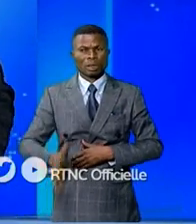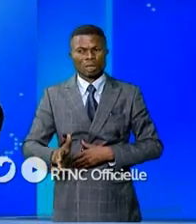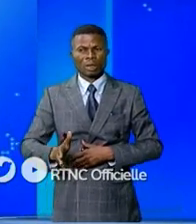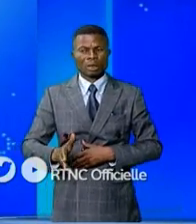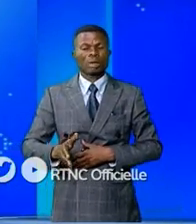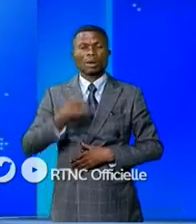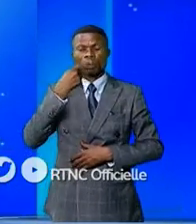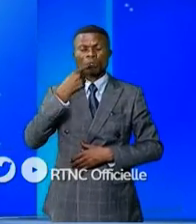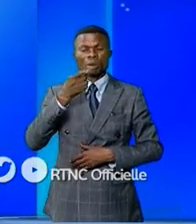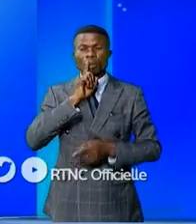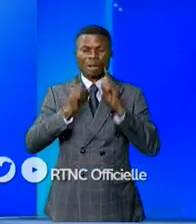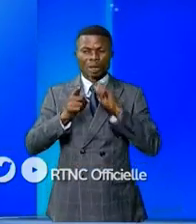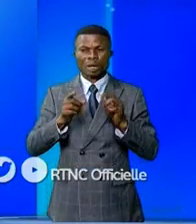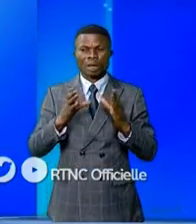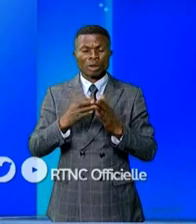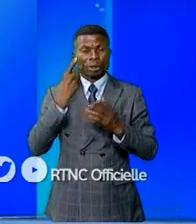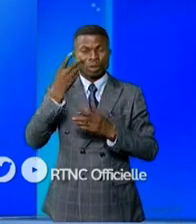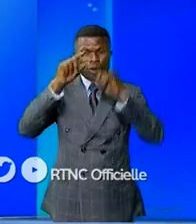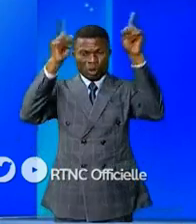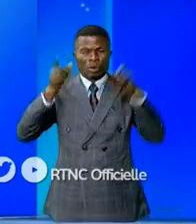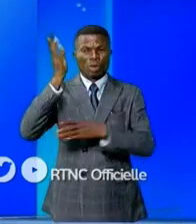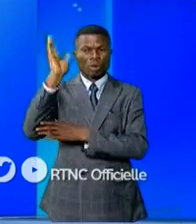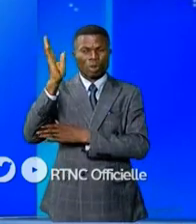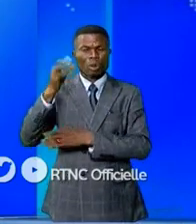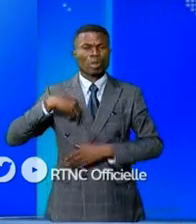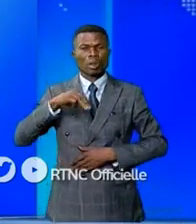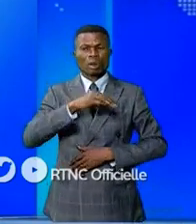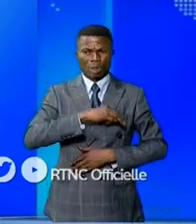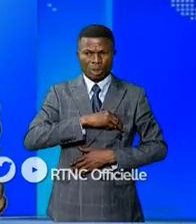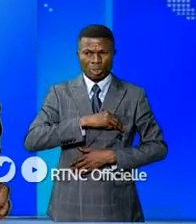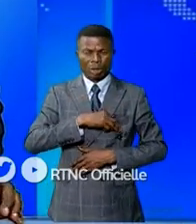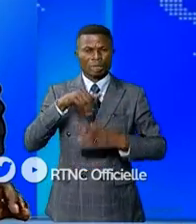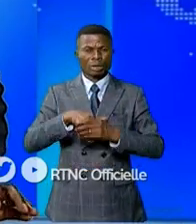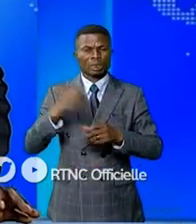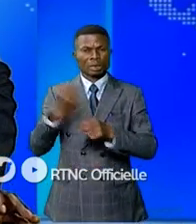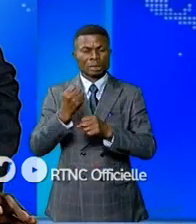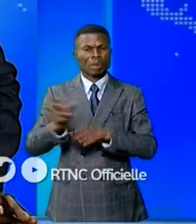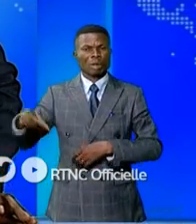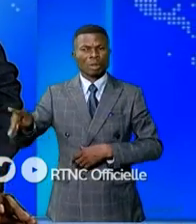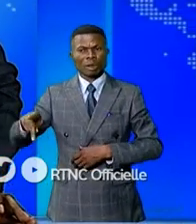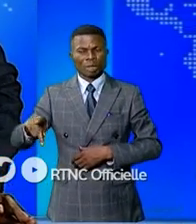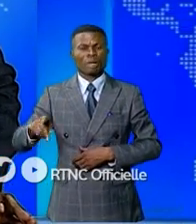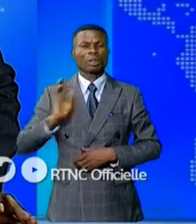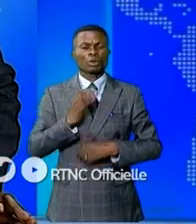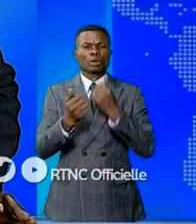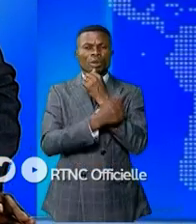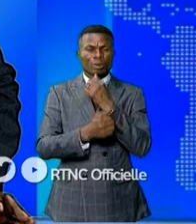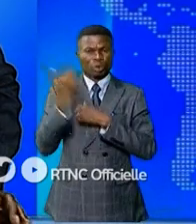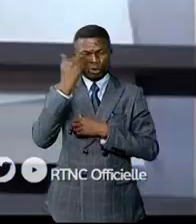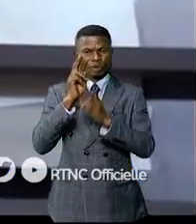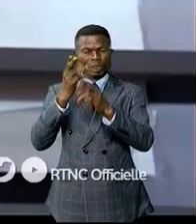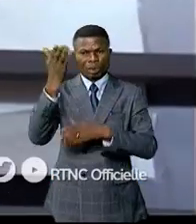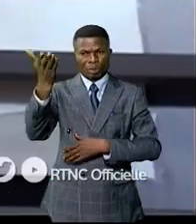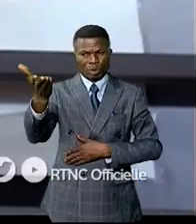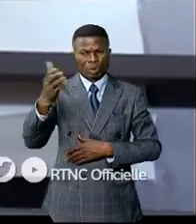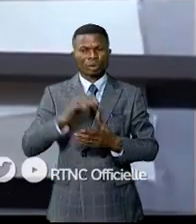sur cette question ont échangé par visioconférence avec les membres se trouvant dans différentes provinces de la RDC. Christine Lenzo.